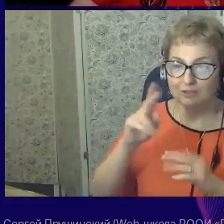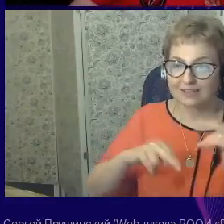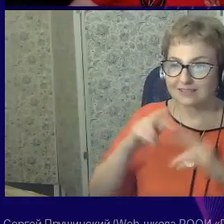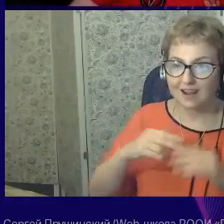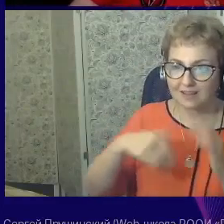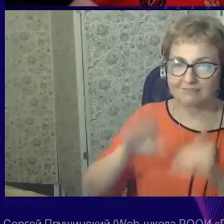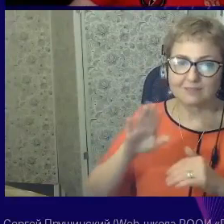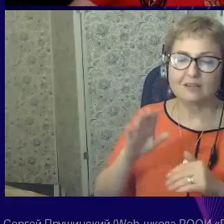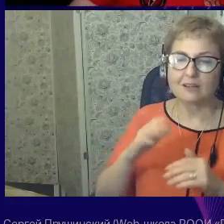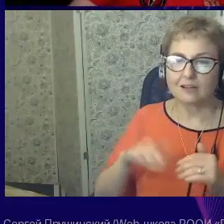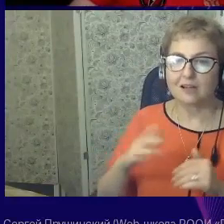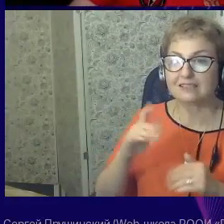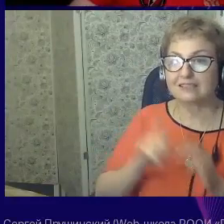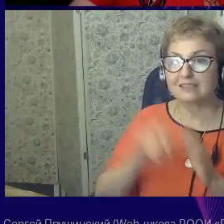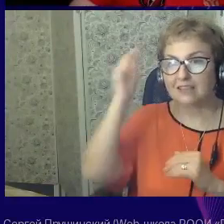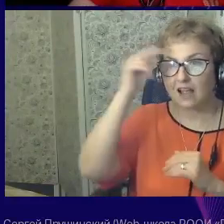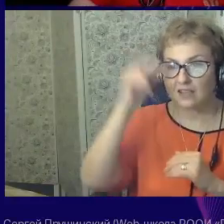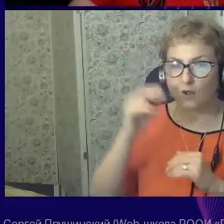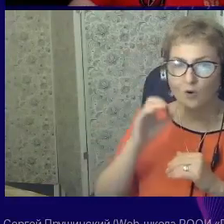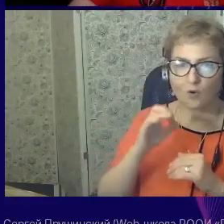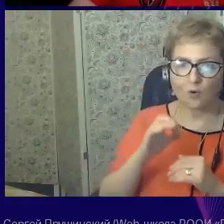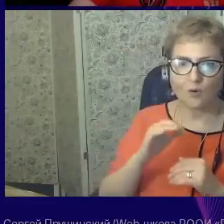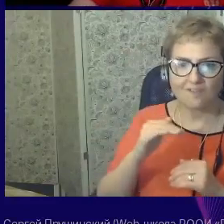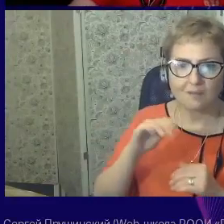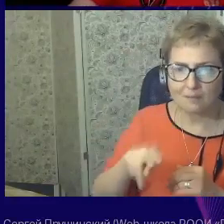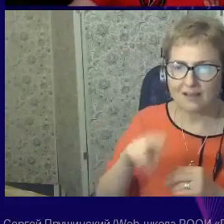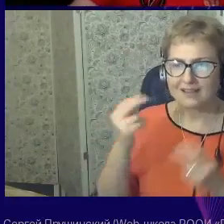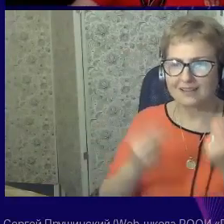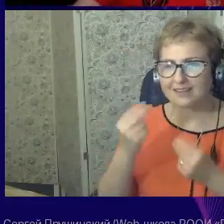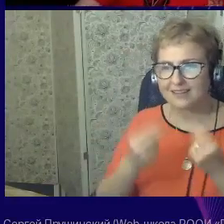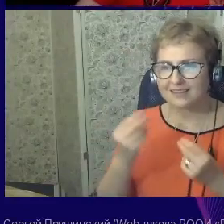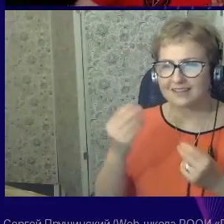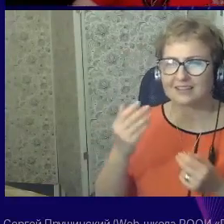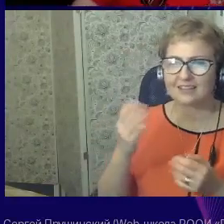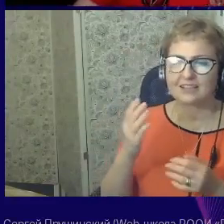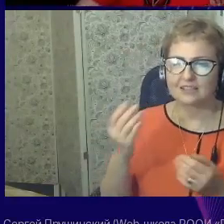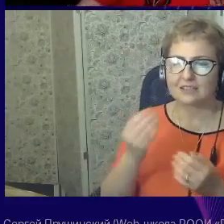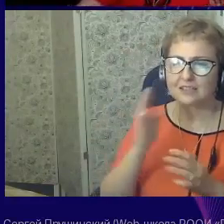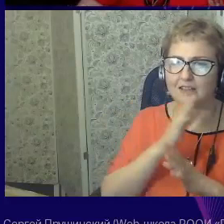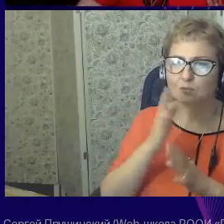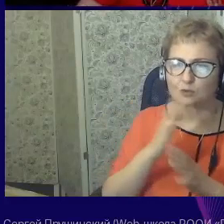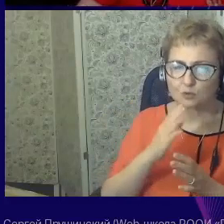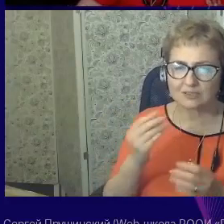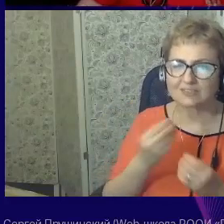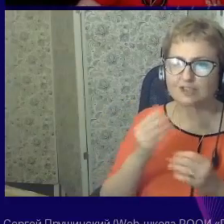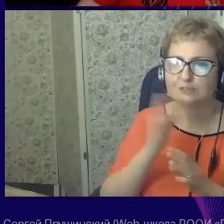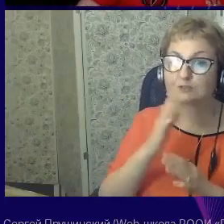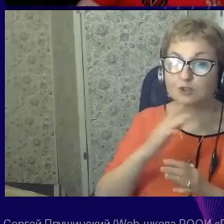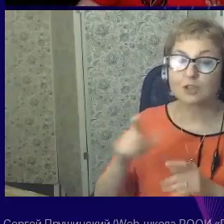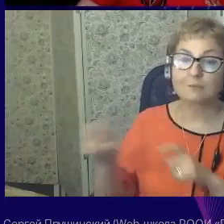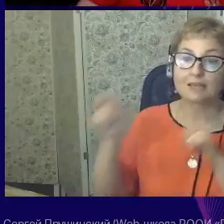мы занятия, может быть, в виде ОФП, игры на свежем воздухе. И после этого мы переходим